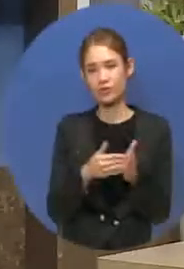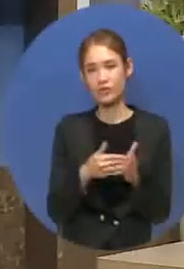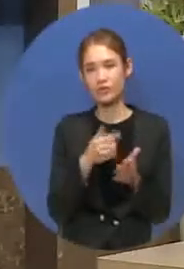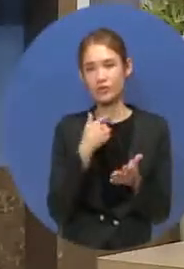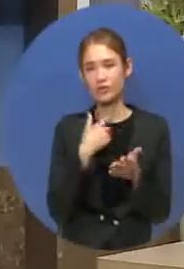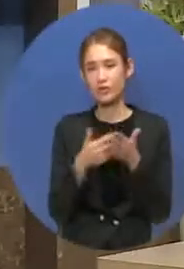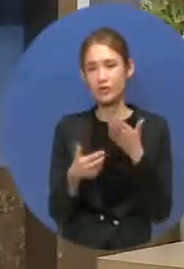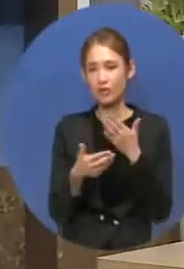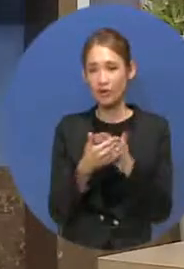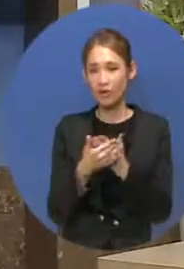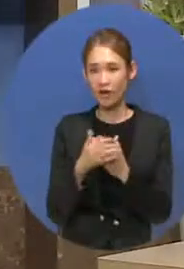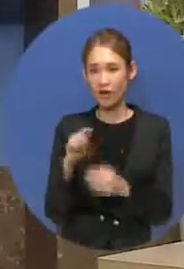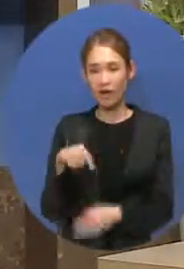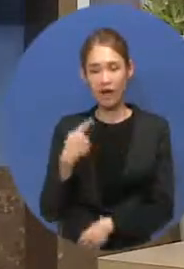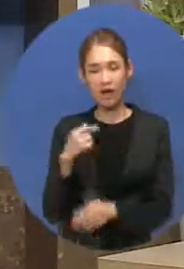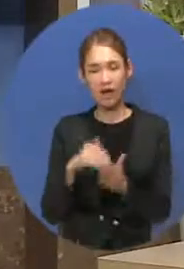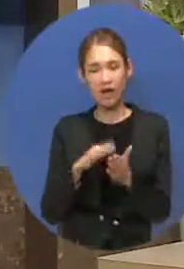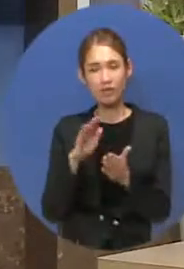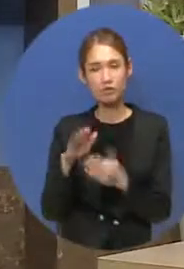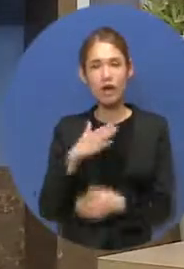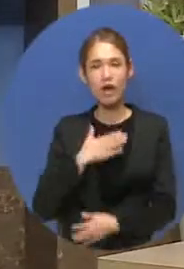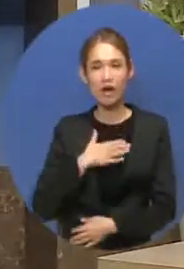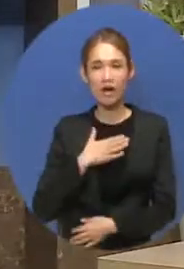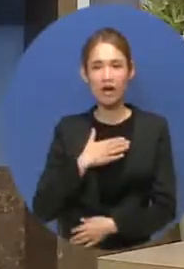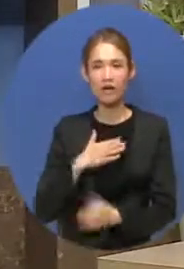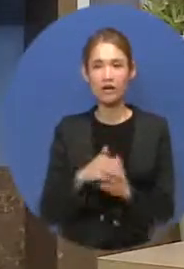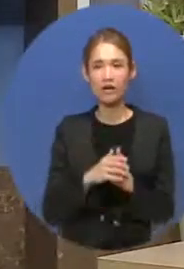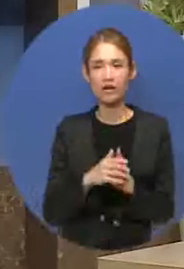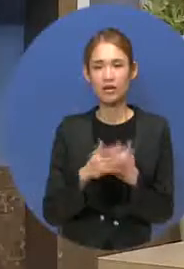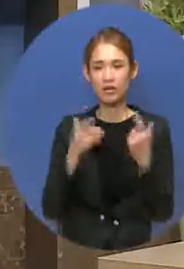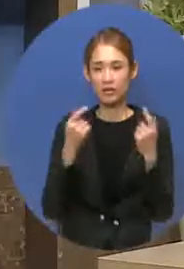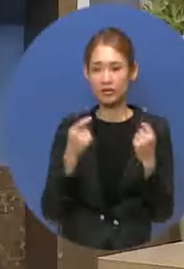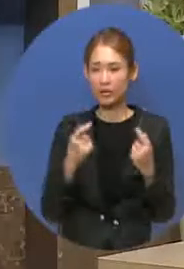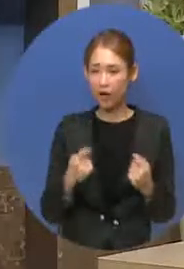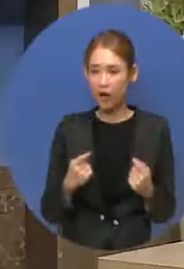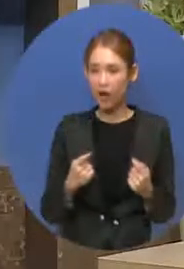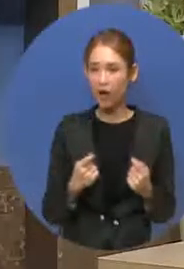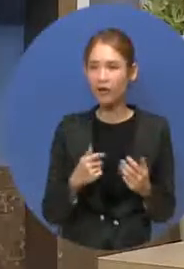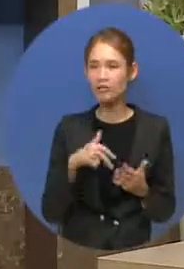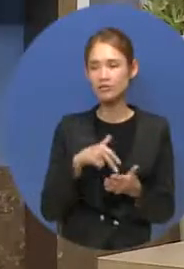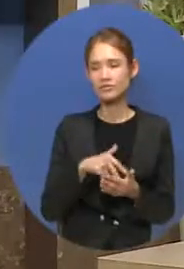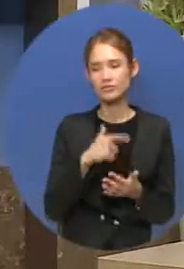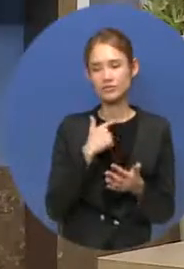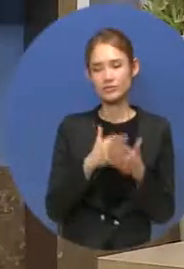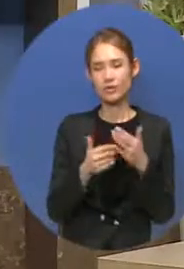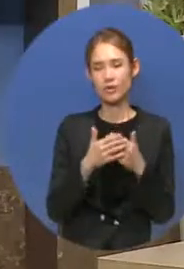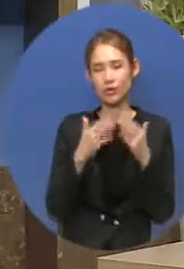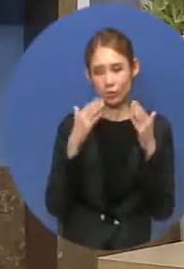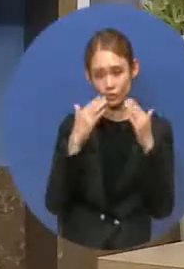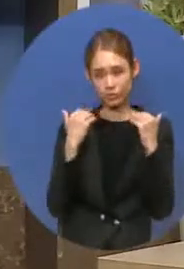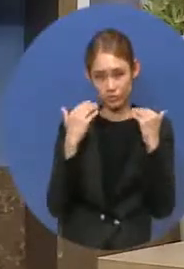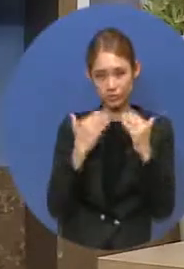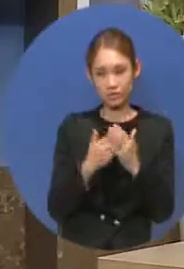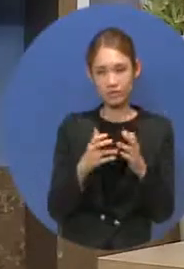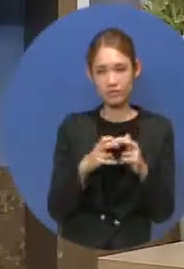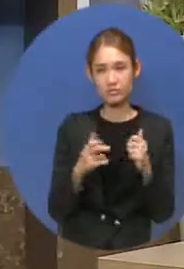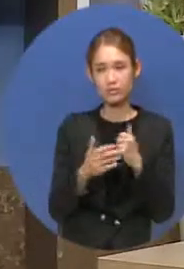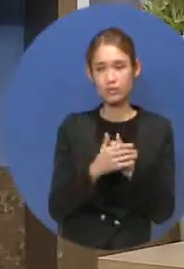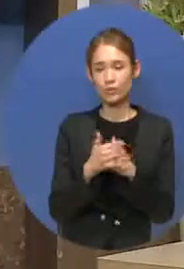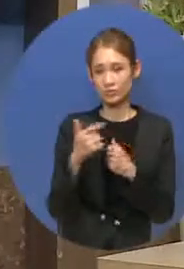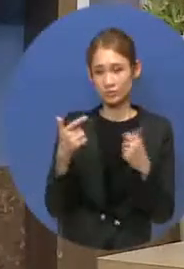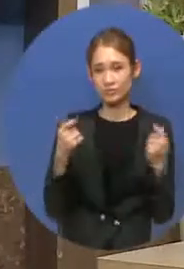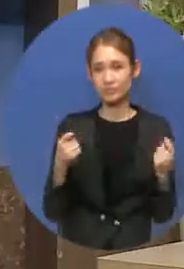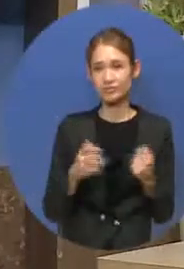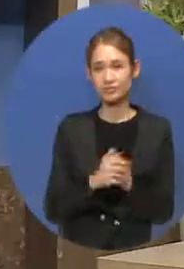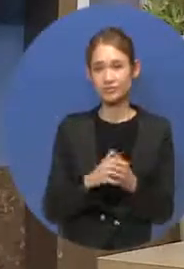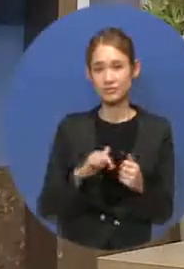경험을 해야지 알겠더라고요. 근데 그런 면에서 체험홈은 발달장애분들한테 굉장히 큰 도움이 될 것